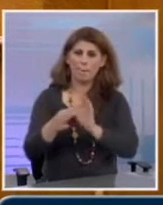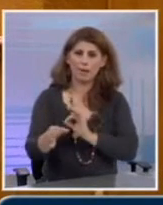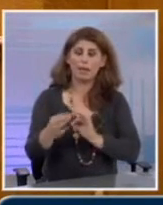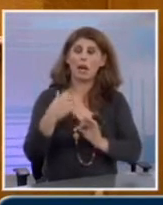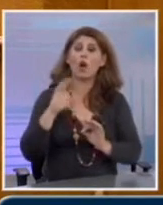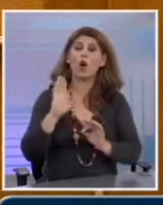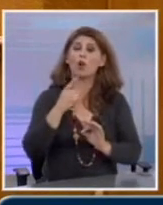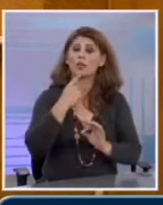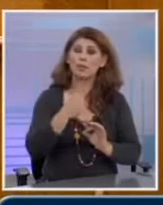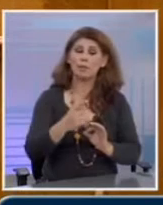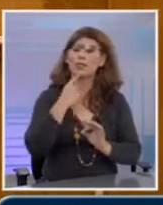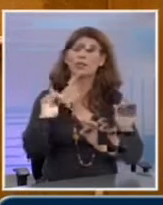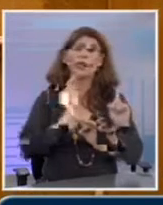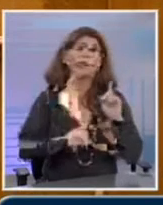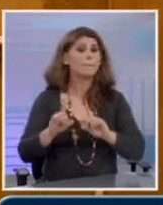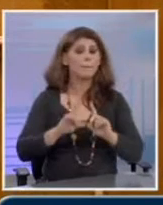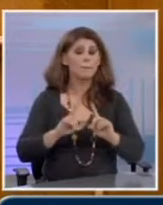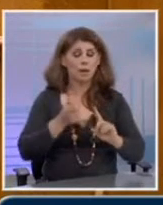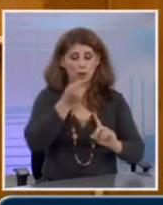δαπάνες πρέπει